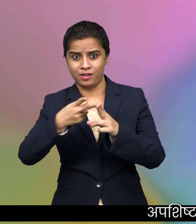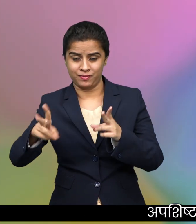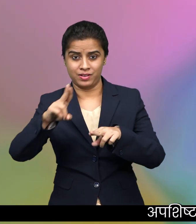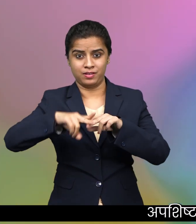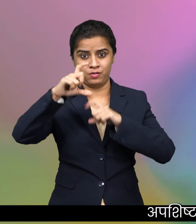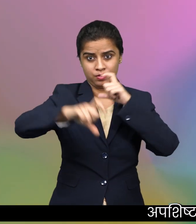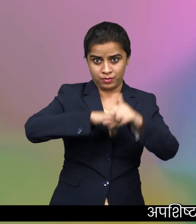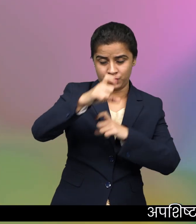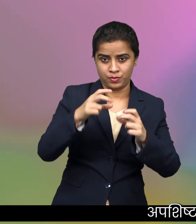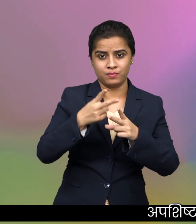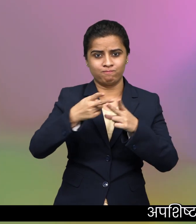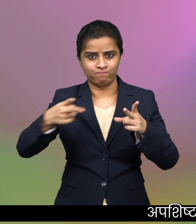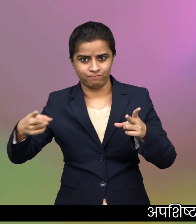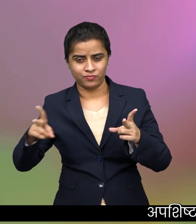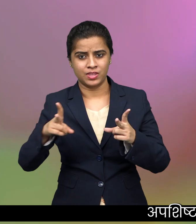प्रदूषण है।